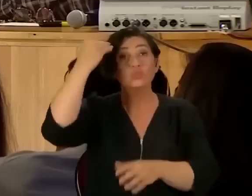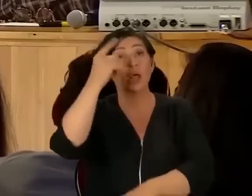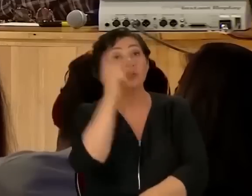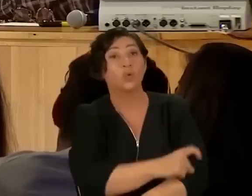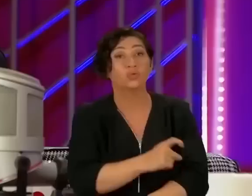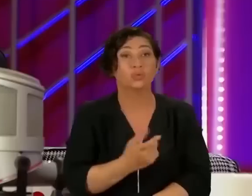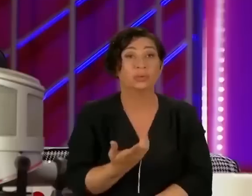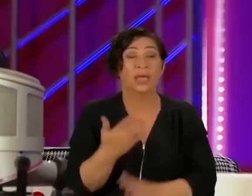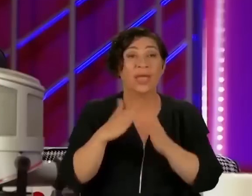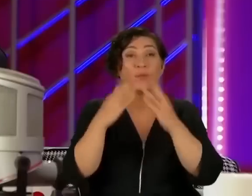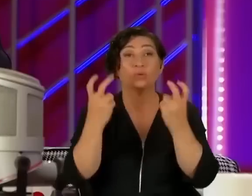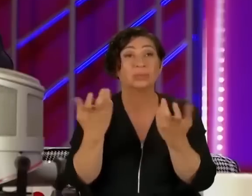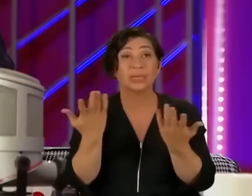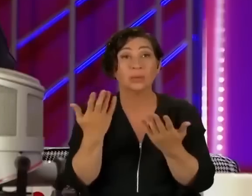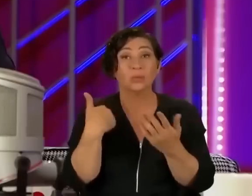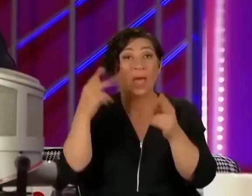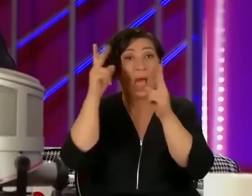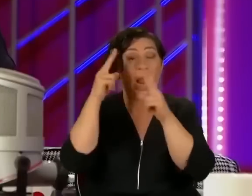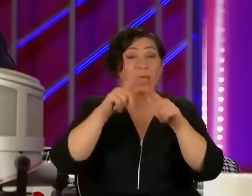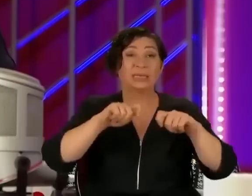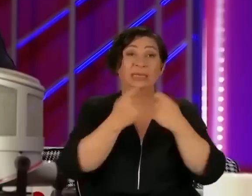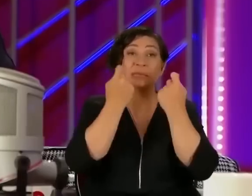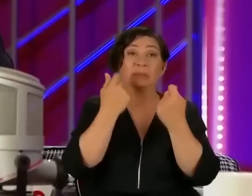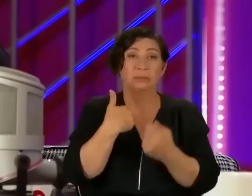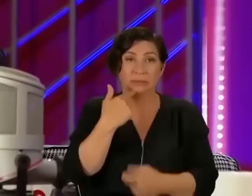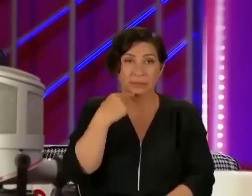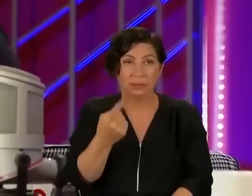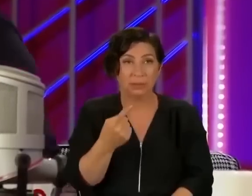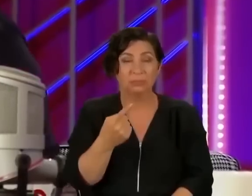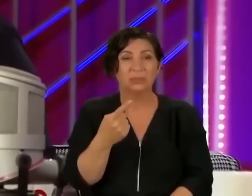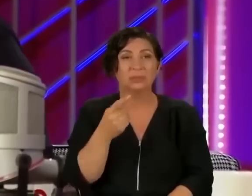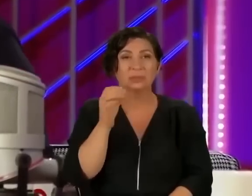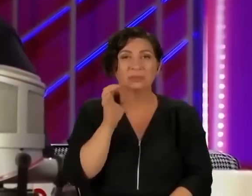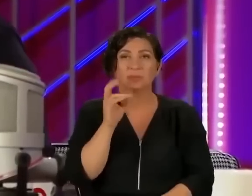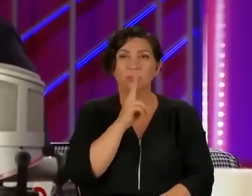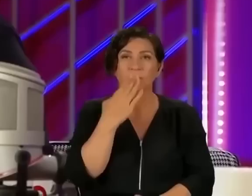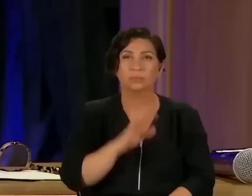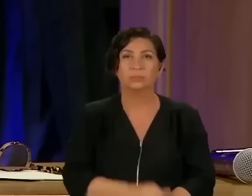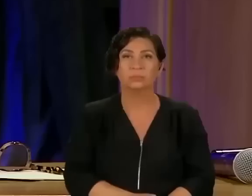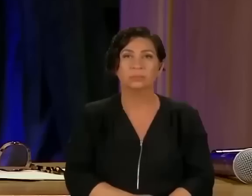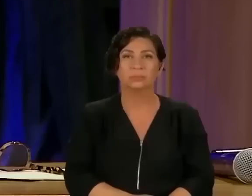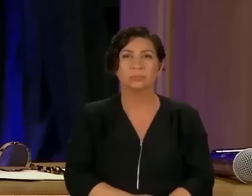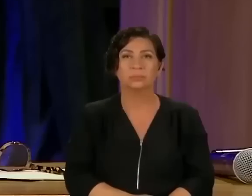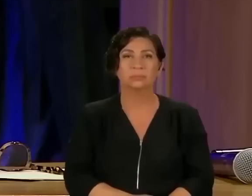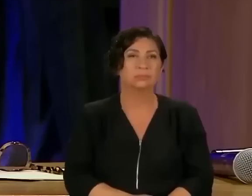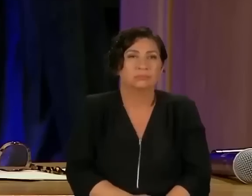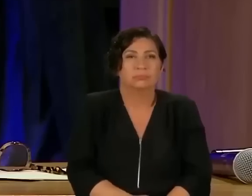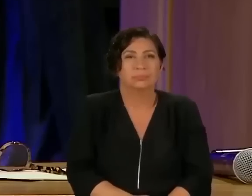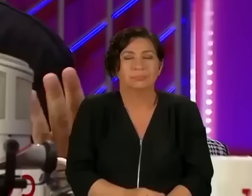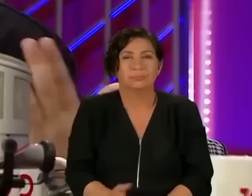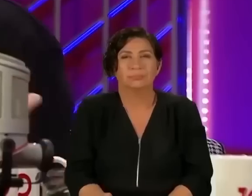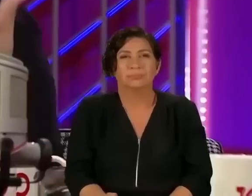sordu dedi. Bu beni hayal kırıklığına uğrattı dedi. Abi sıfır. Sıfır. Hiçbir kahkaha